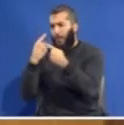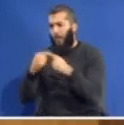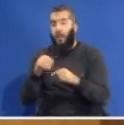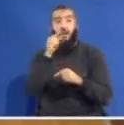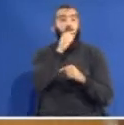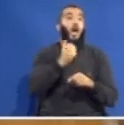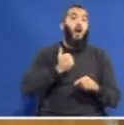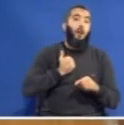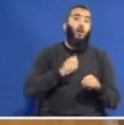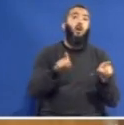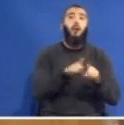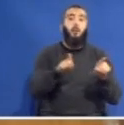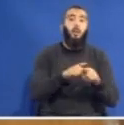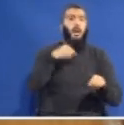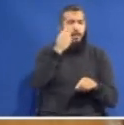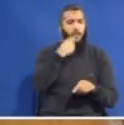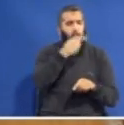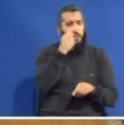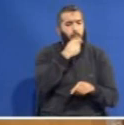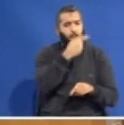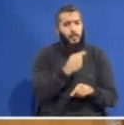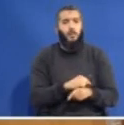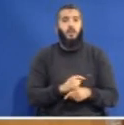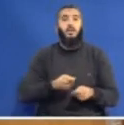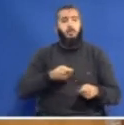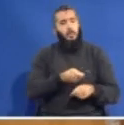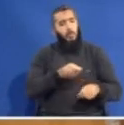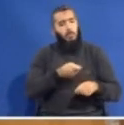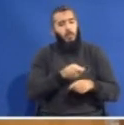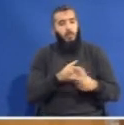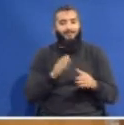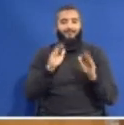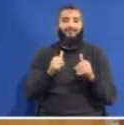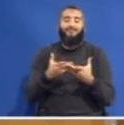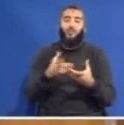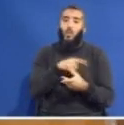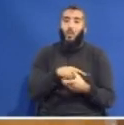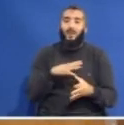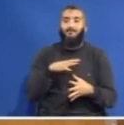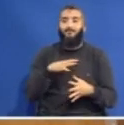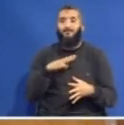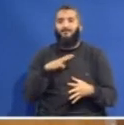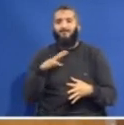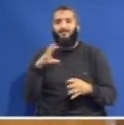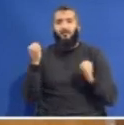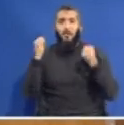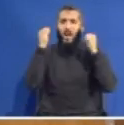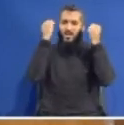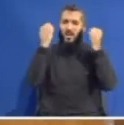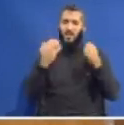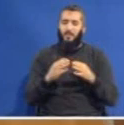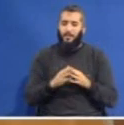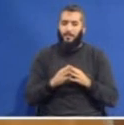وتشحني وتعبئي، وأمه من جهة أخرى تقول له. وطبعا هنا يا